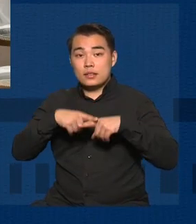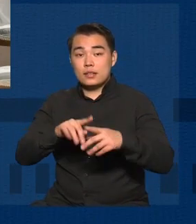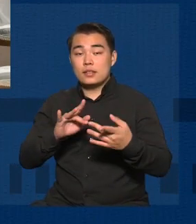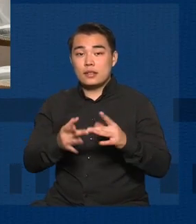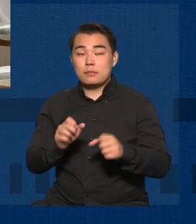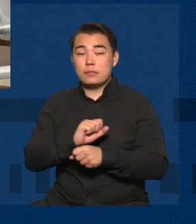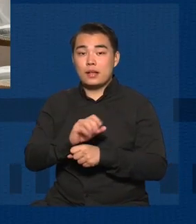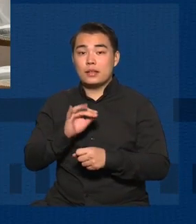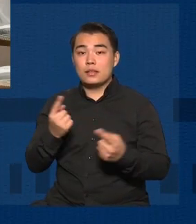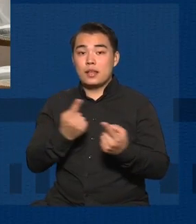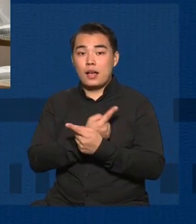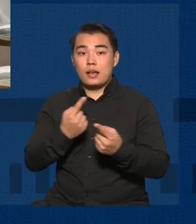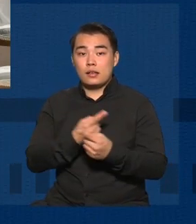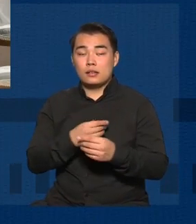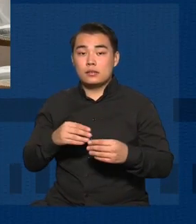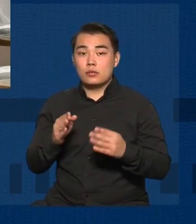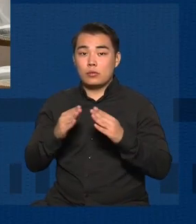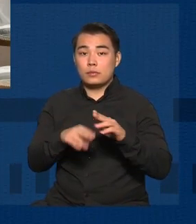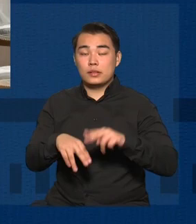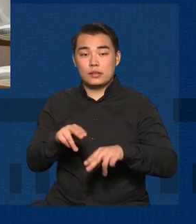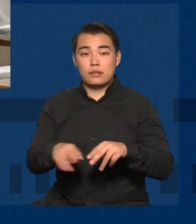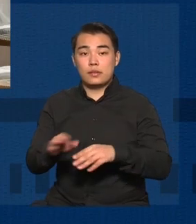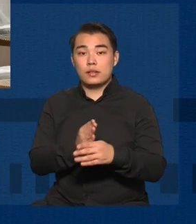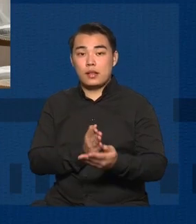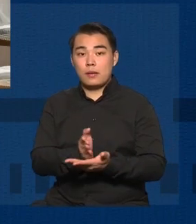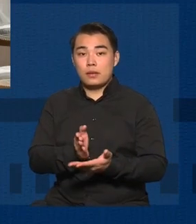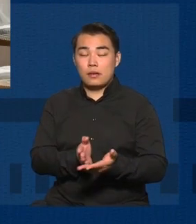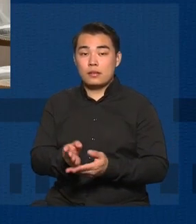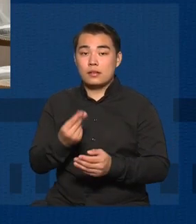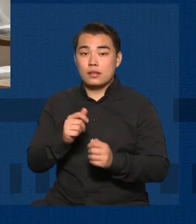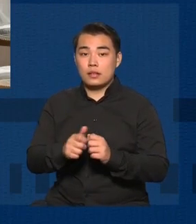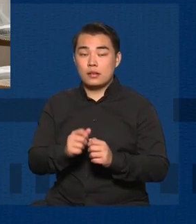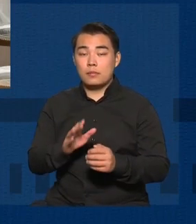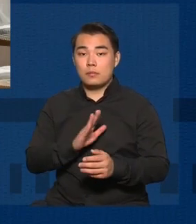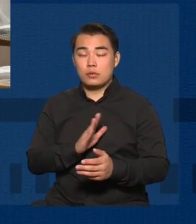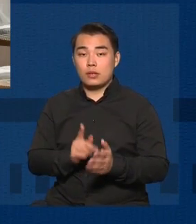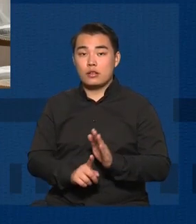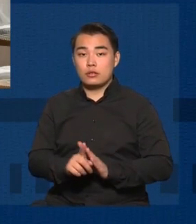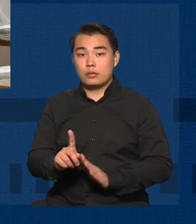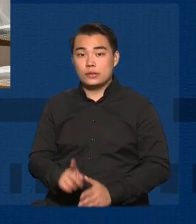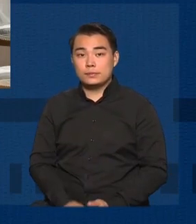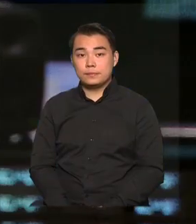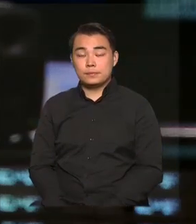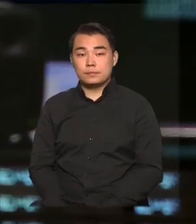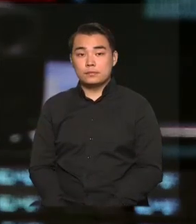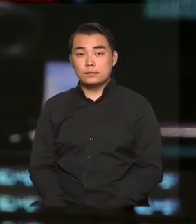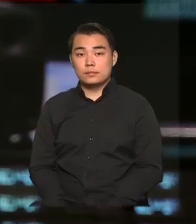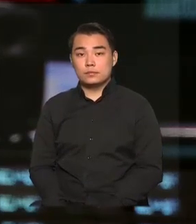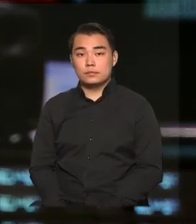көлік және логистика мен тұрғын үй құрылысы сияқты салаларды қаржыландыруға басымдық беріледі.